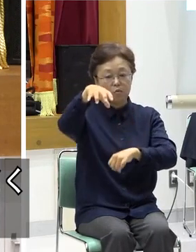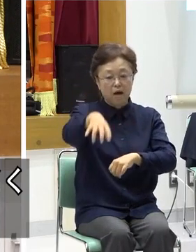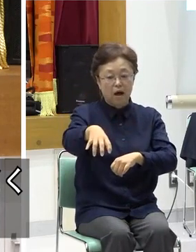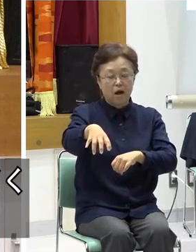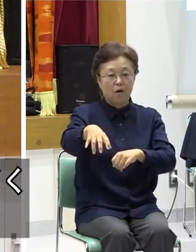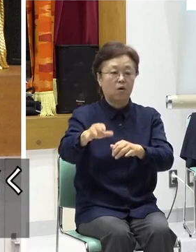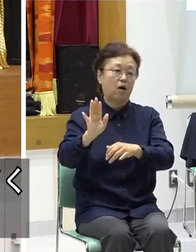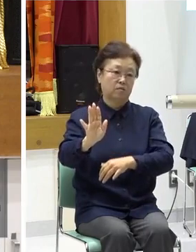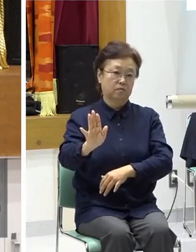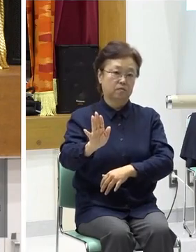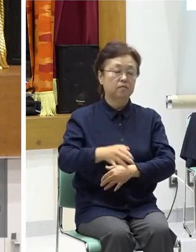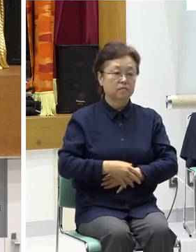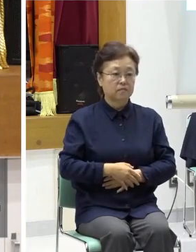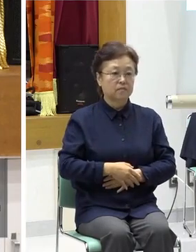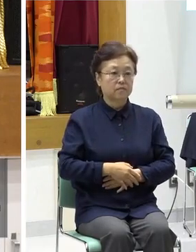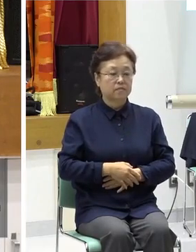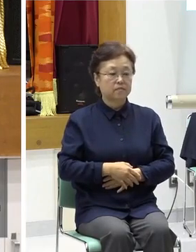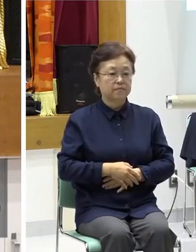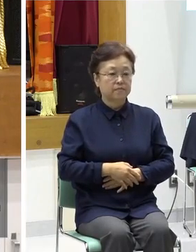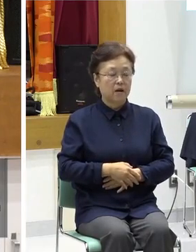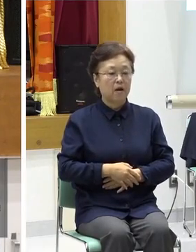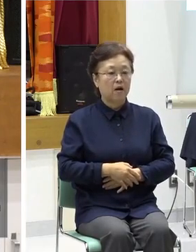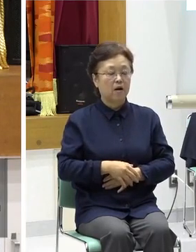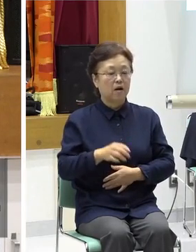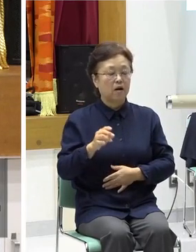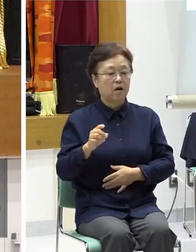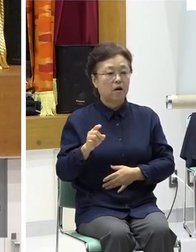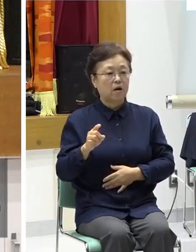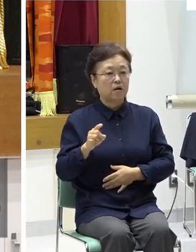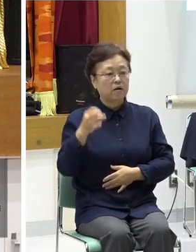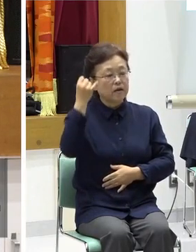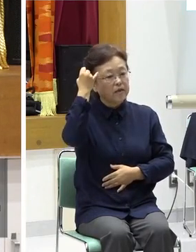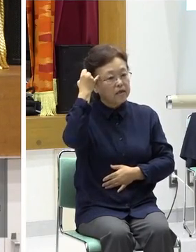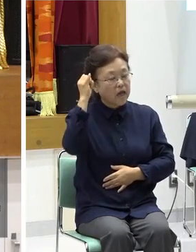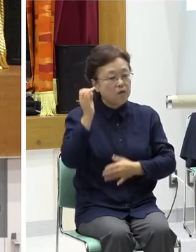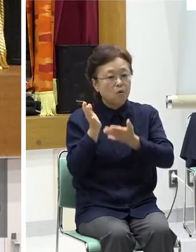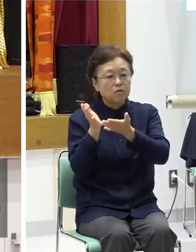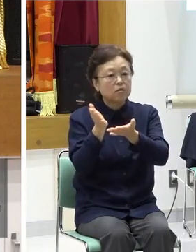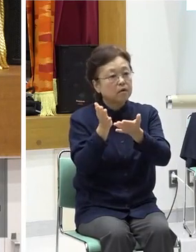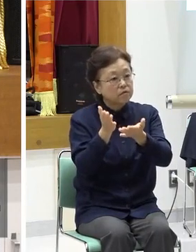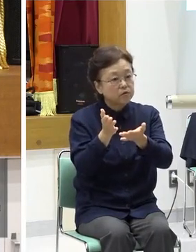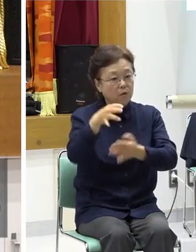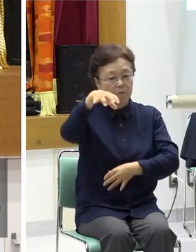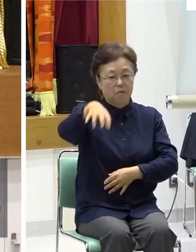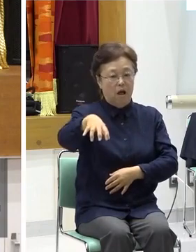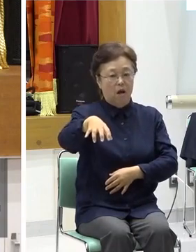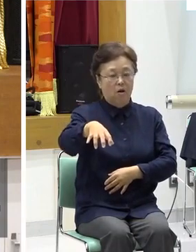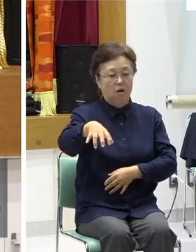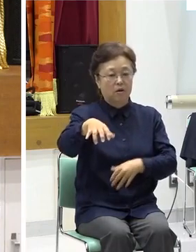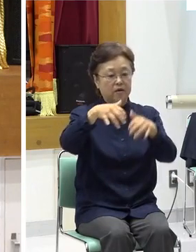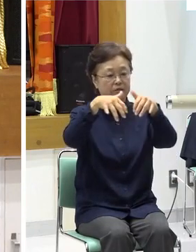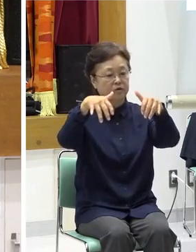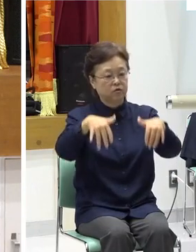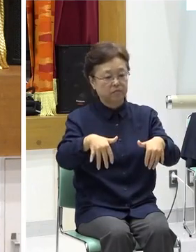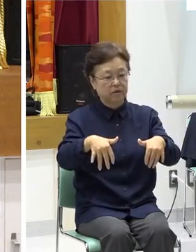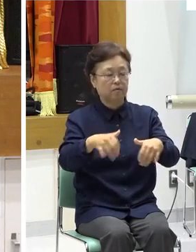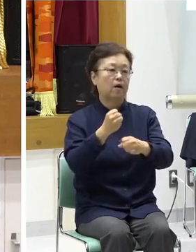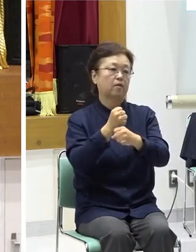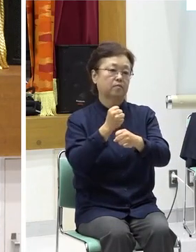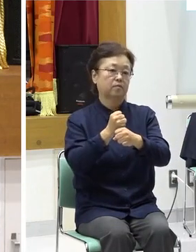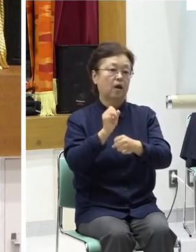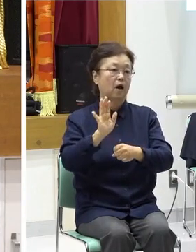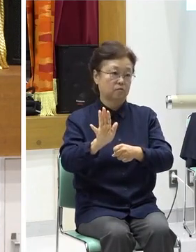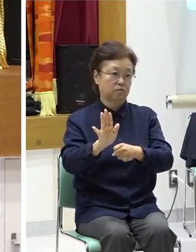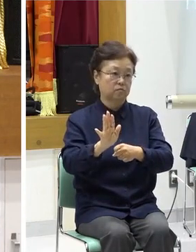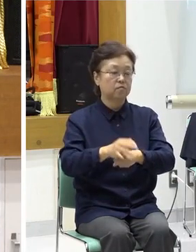、ある一定のご意見を伺う仕組みというものは作られております。ただ具体